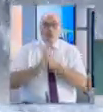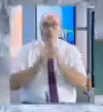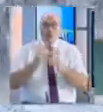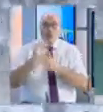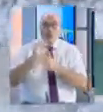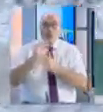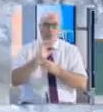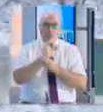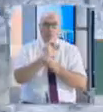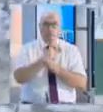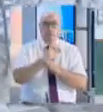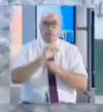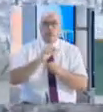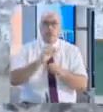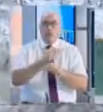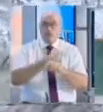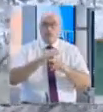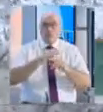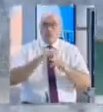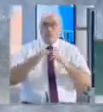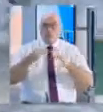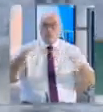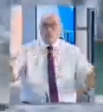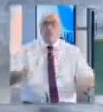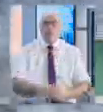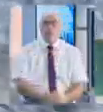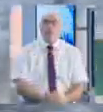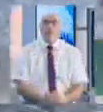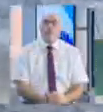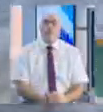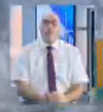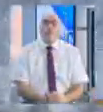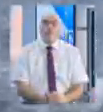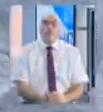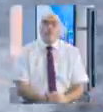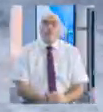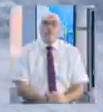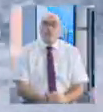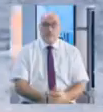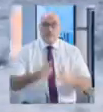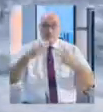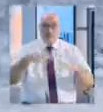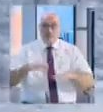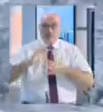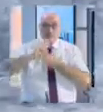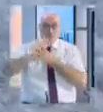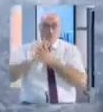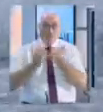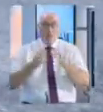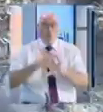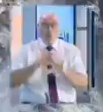عليها وإخمادها قبل أن تتوسع. البارح عرفنا أكثر من 19 حريق على مستوى ولاية